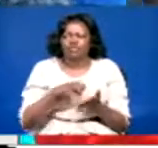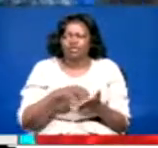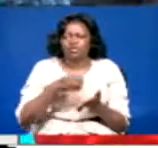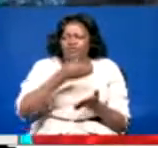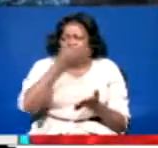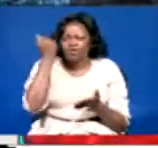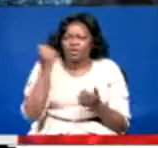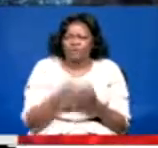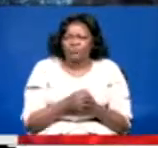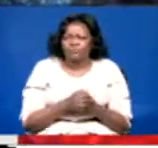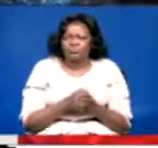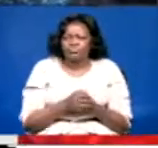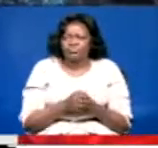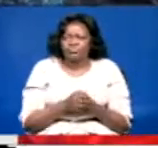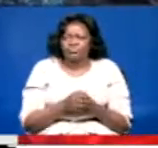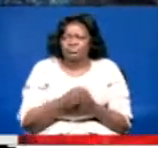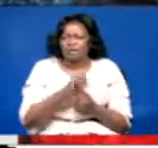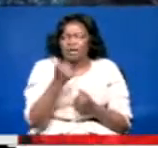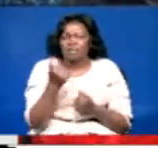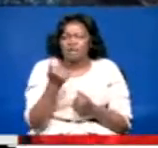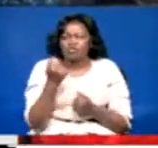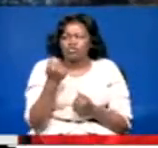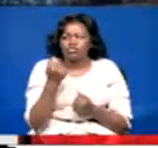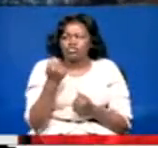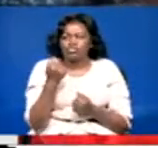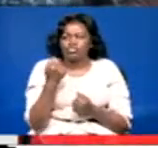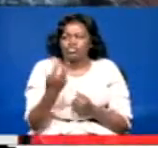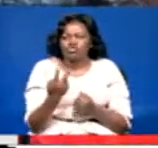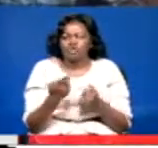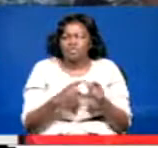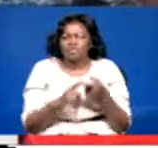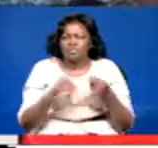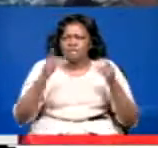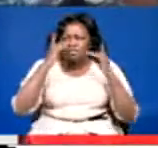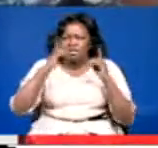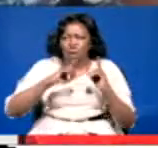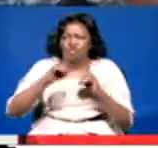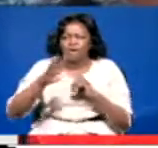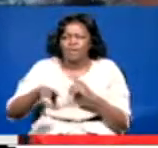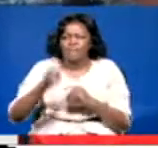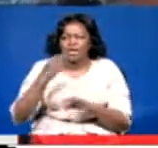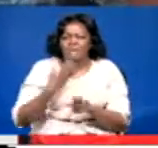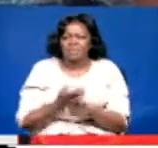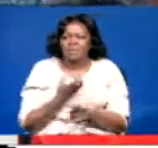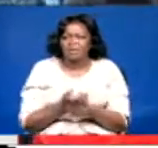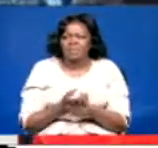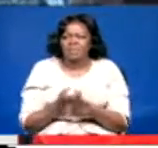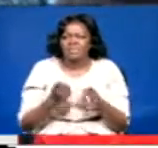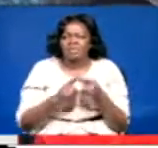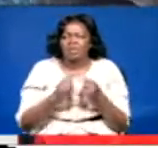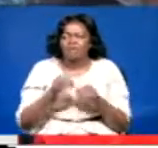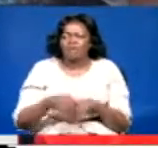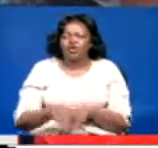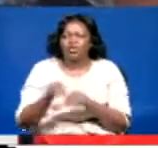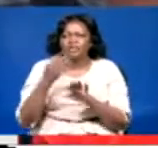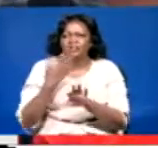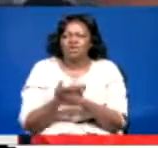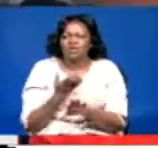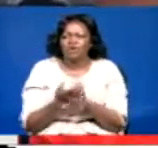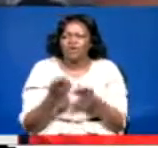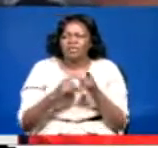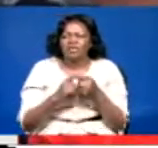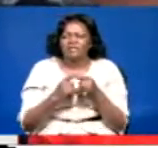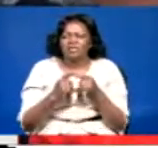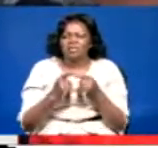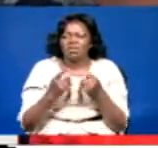wale wenda zao wakaamua kwenda kuchukua yale mawe. Katika hali ya kufata hayo mawe ndio hewa